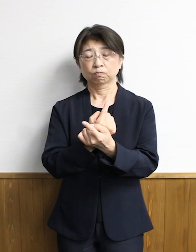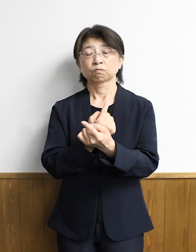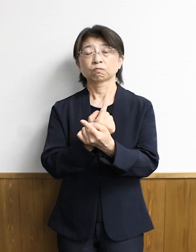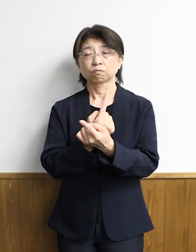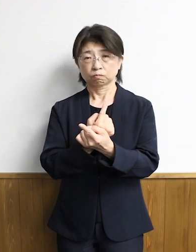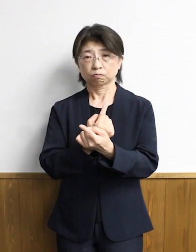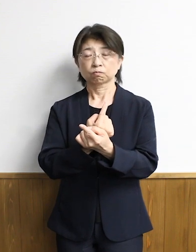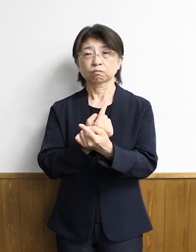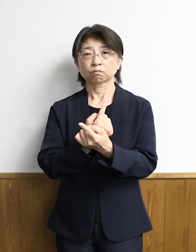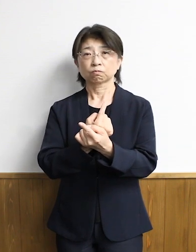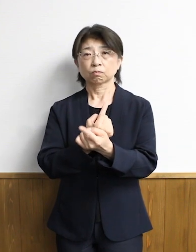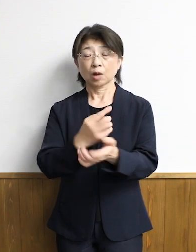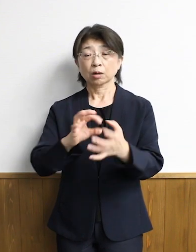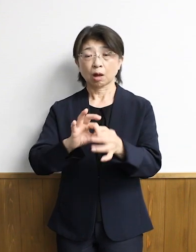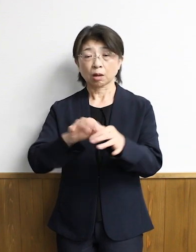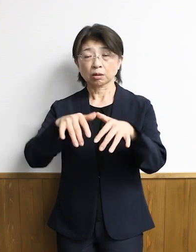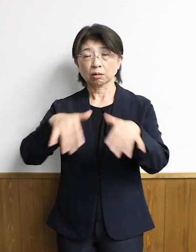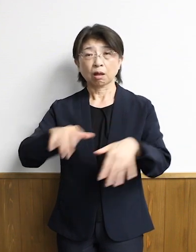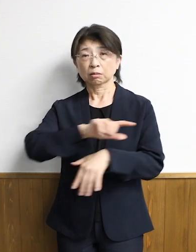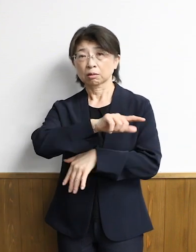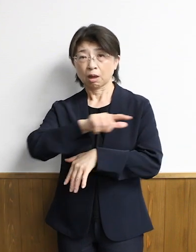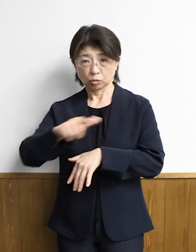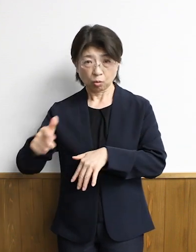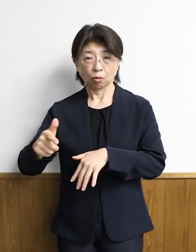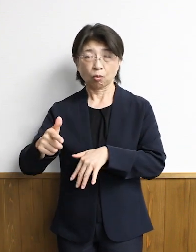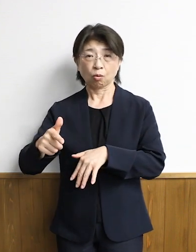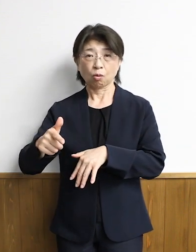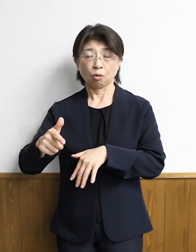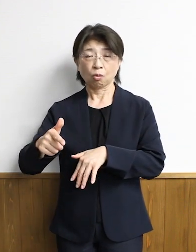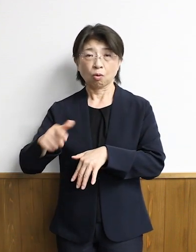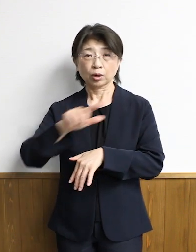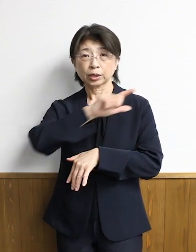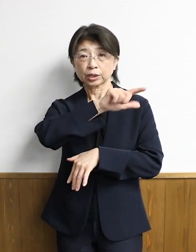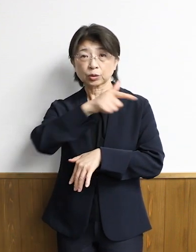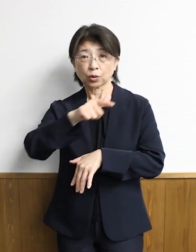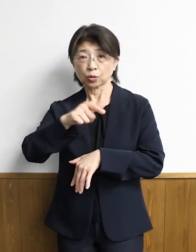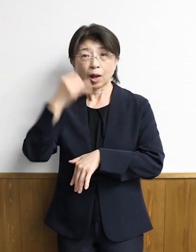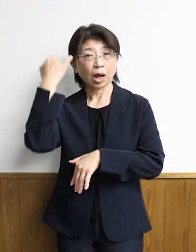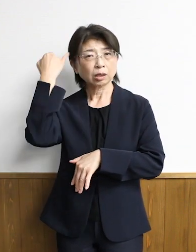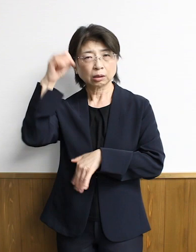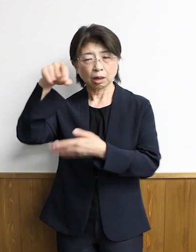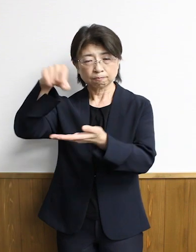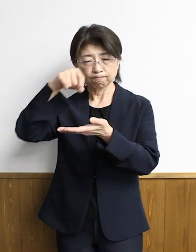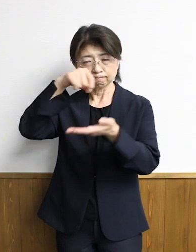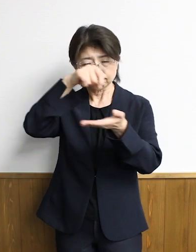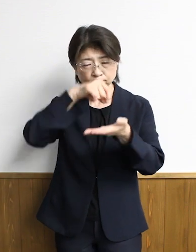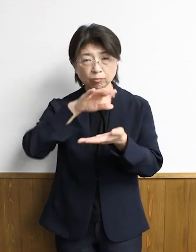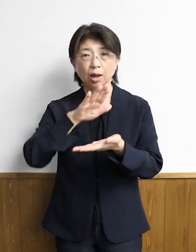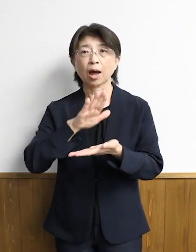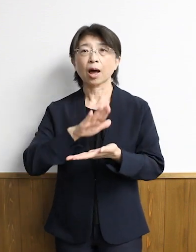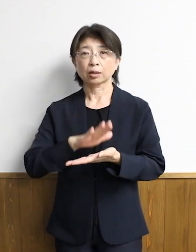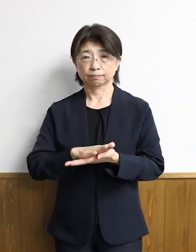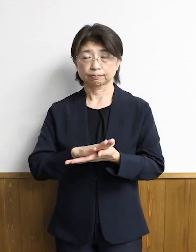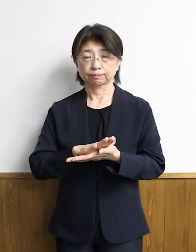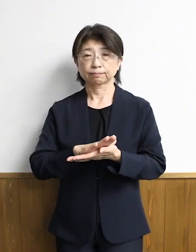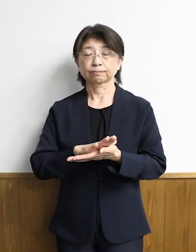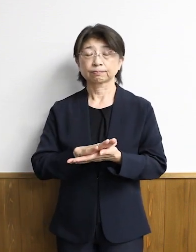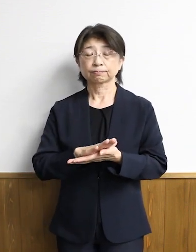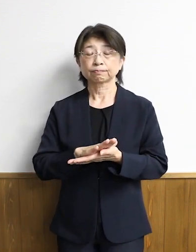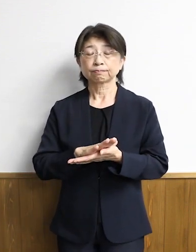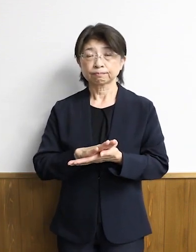地域関係機関などの方々から多くの意見が寄せられたこともありこの期を